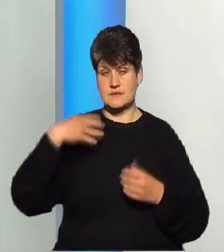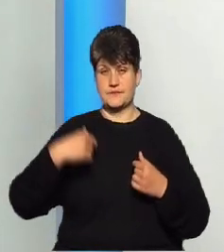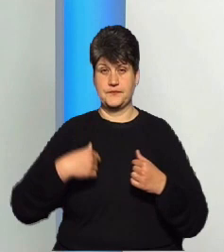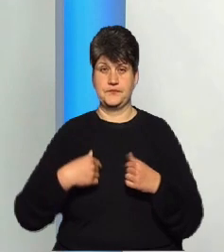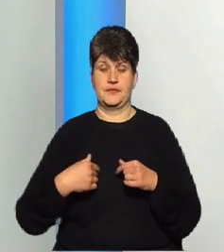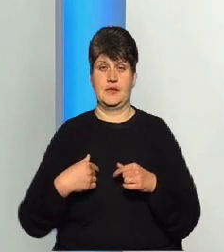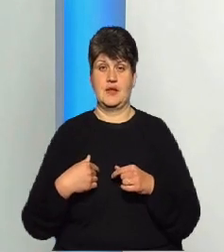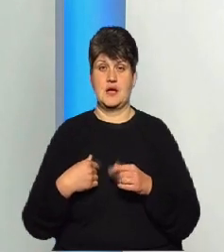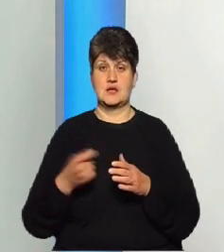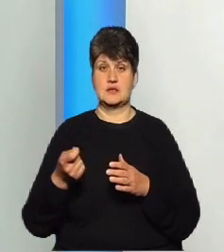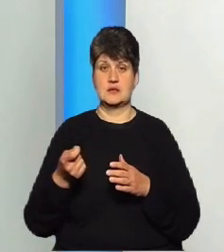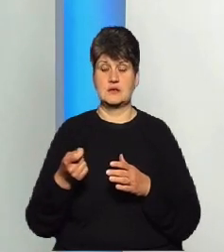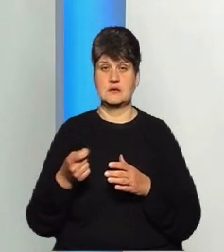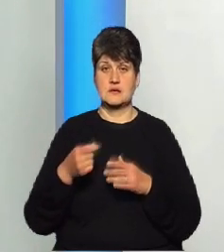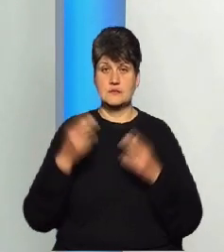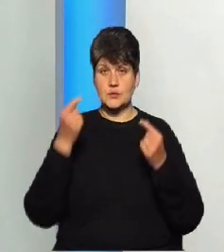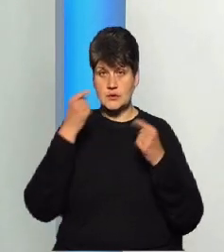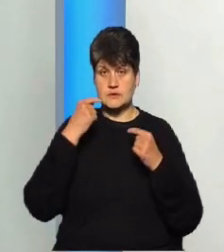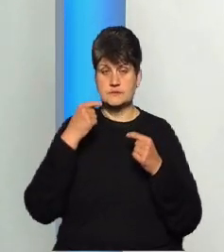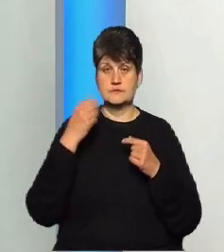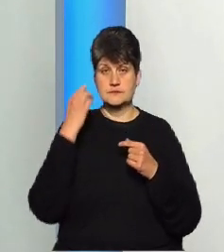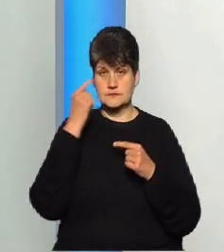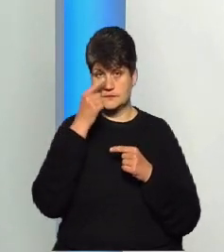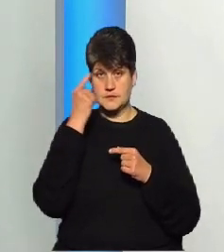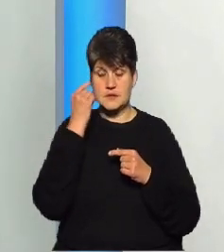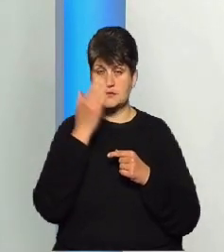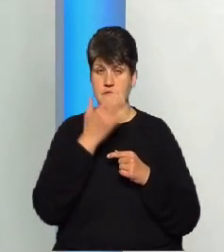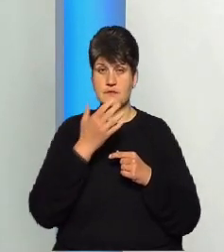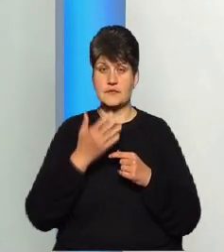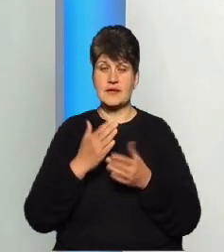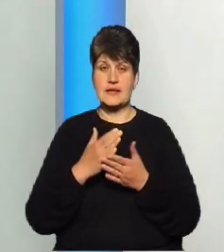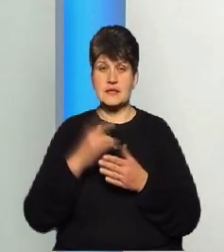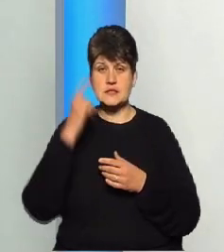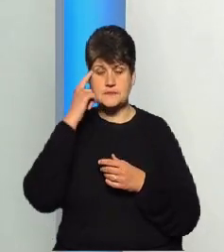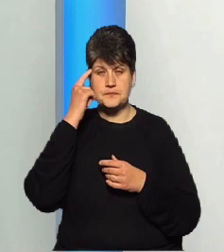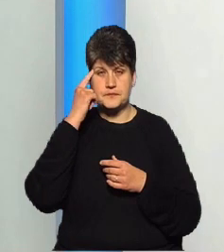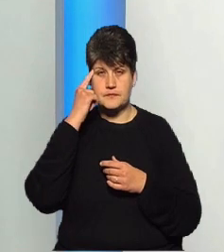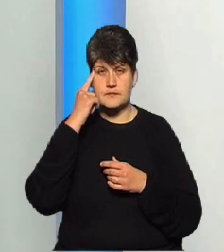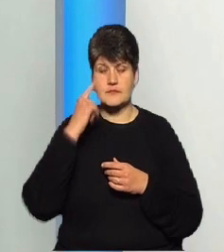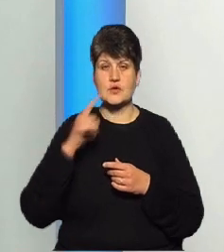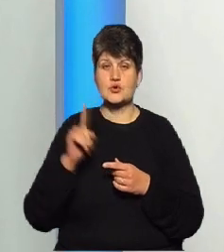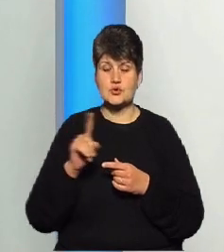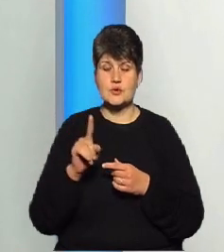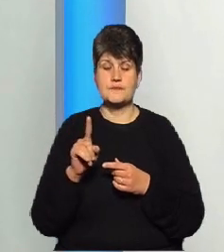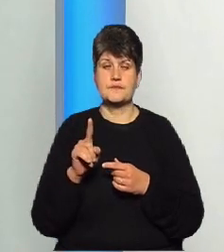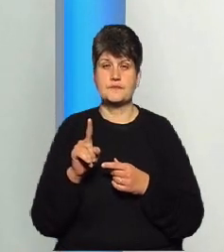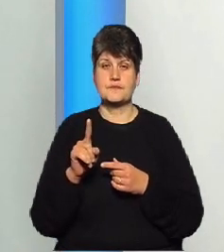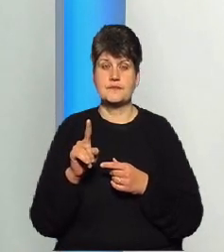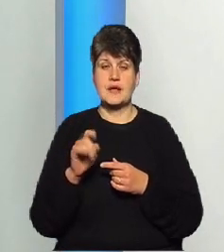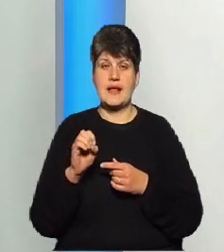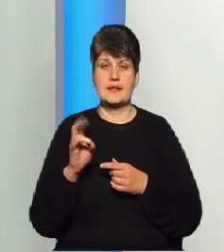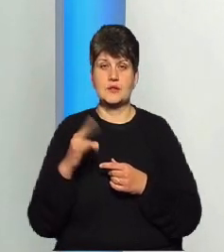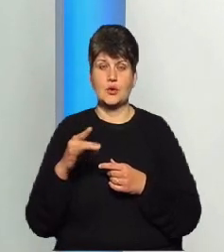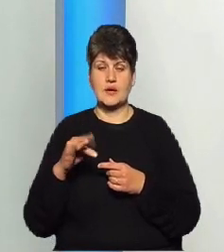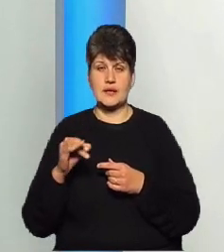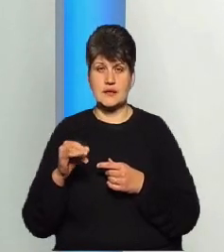повіки, попадаючи на сітківку ока, іде сигнал до епіфізу, це ендокринної залози, яка знаходиться в головному мозку, і